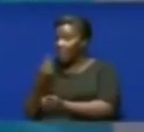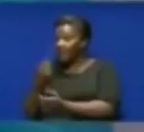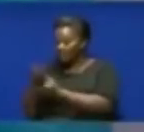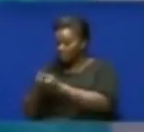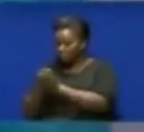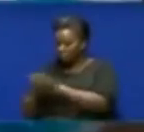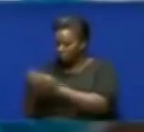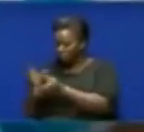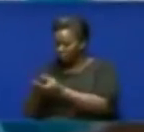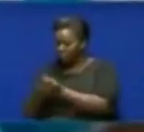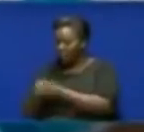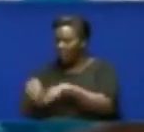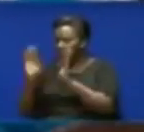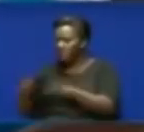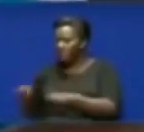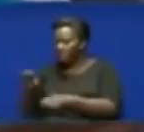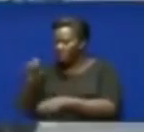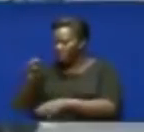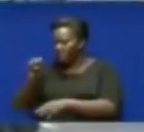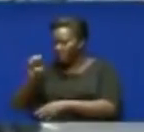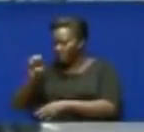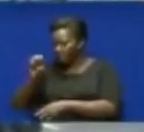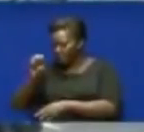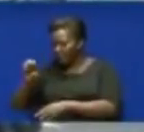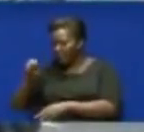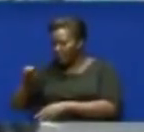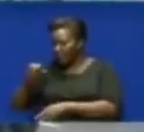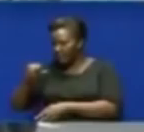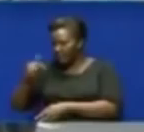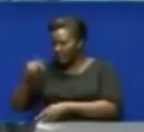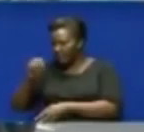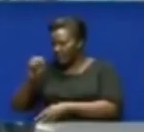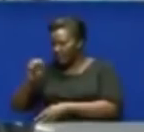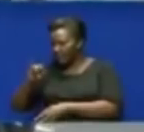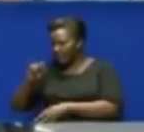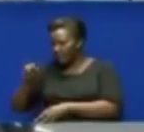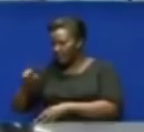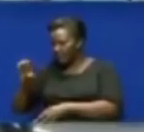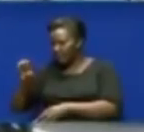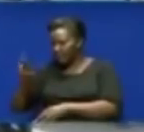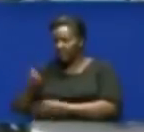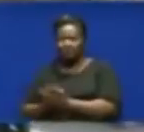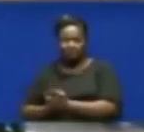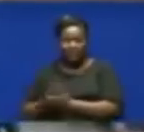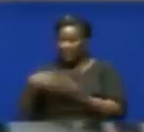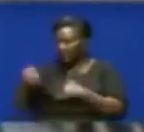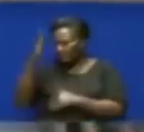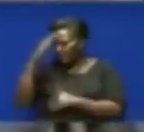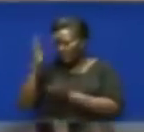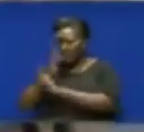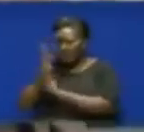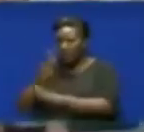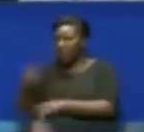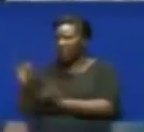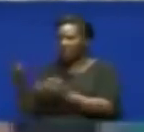sanitizer. Nazungumza na viongozi, hali ikoje hapa kiwandani kufuatia hofu ya kirusi corona?